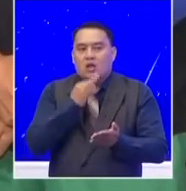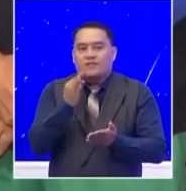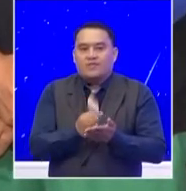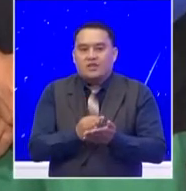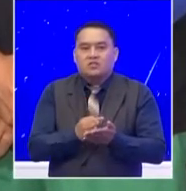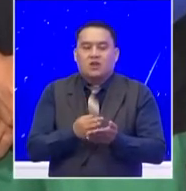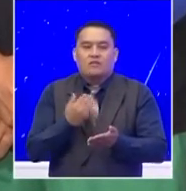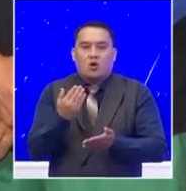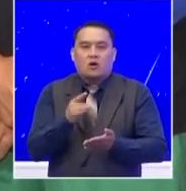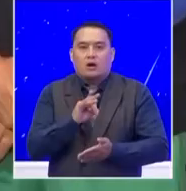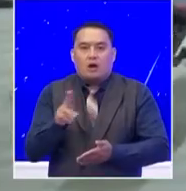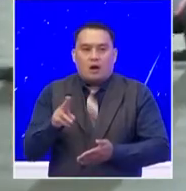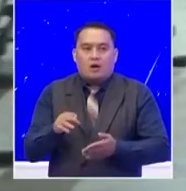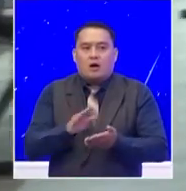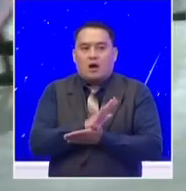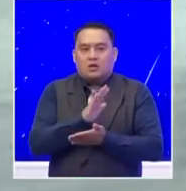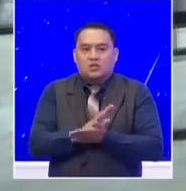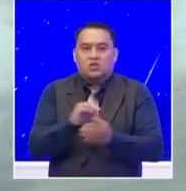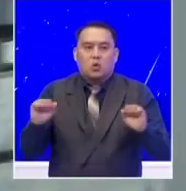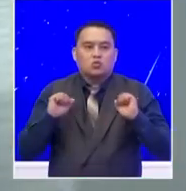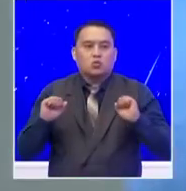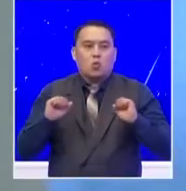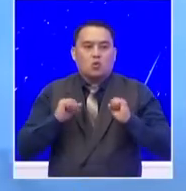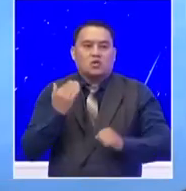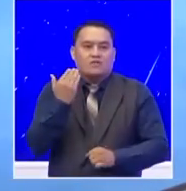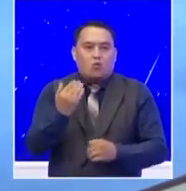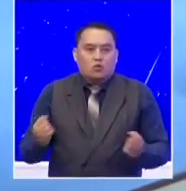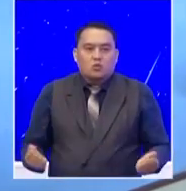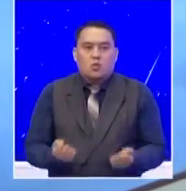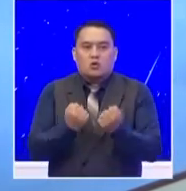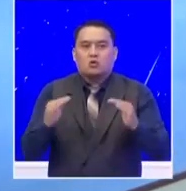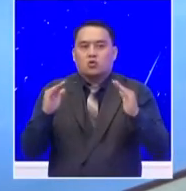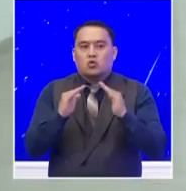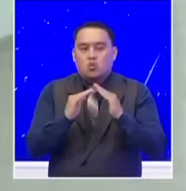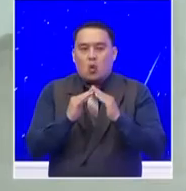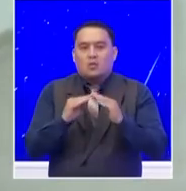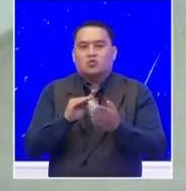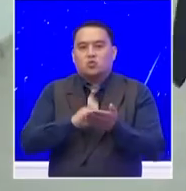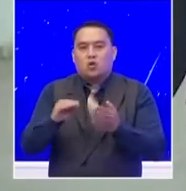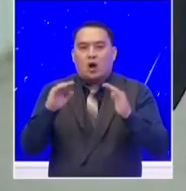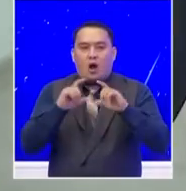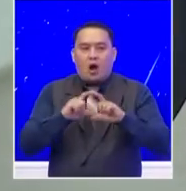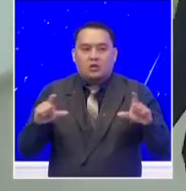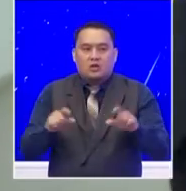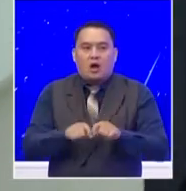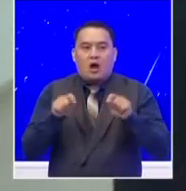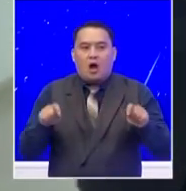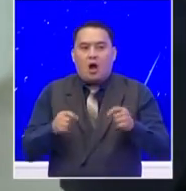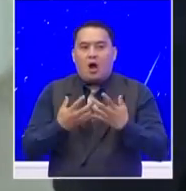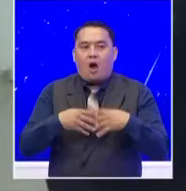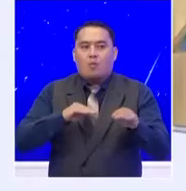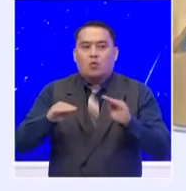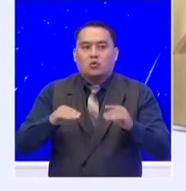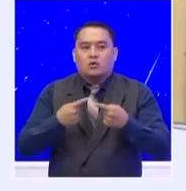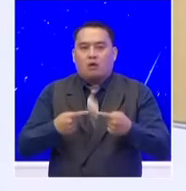ответственным секретарем в республиканской газете «Спорт». А при его поддержке в здании дома журналистов в Талдыкургане открылся оснащенный